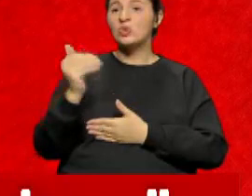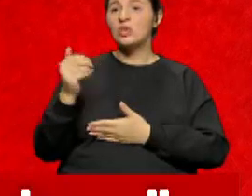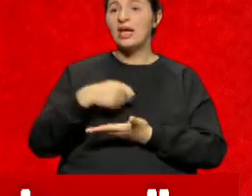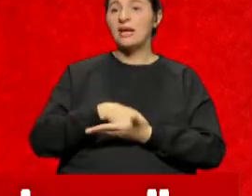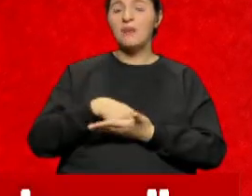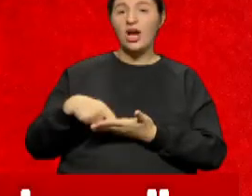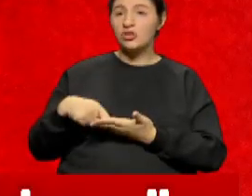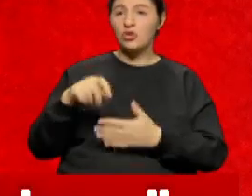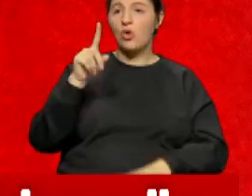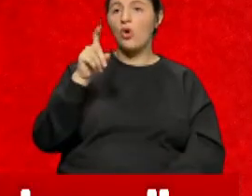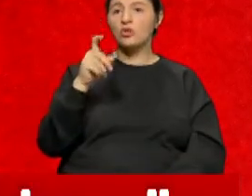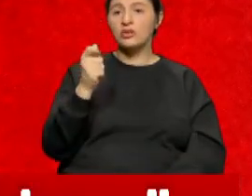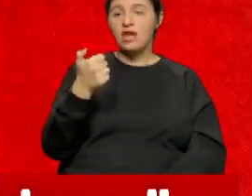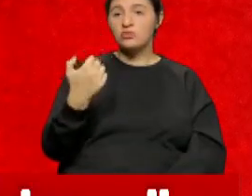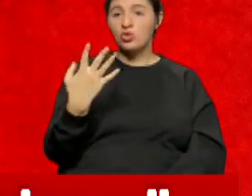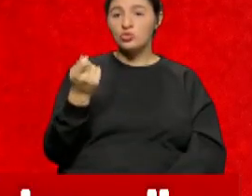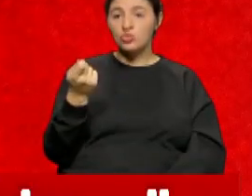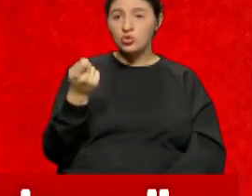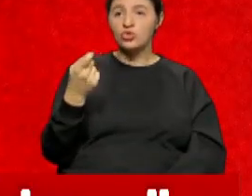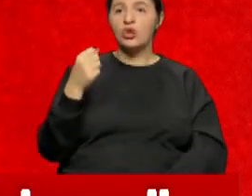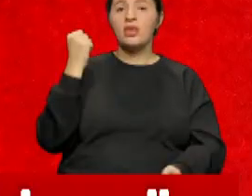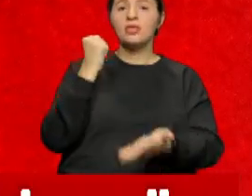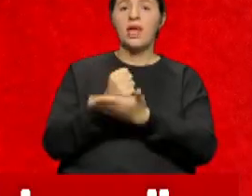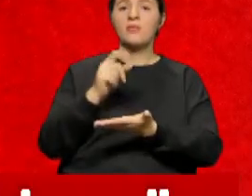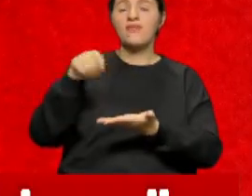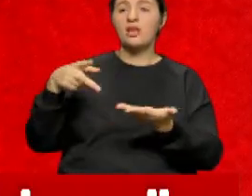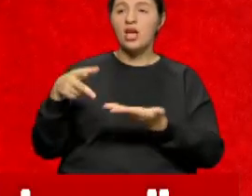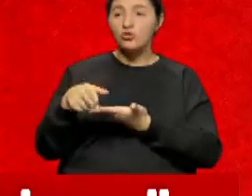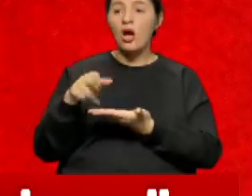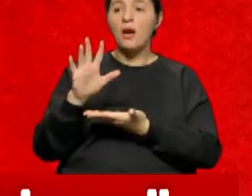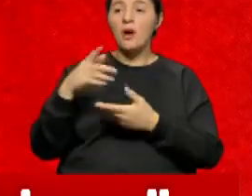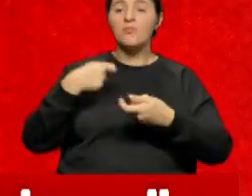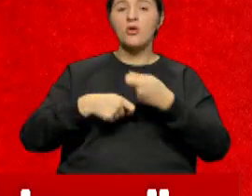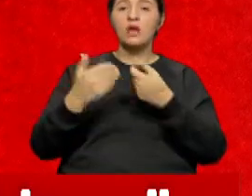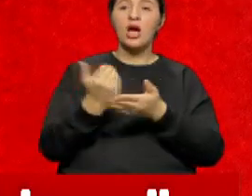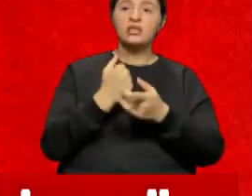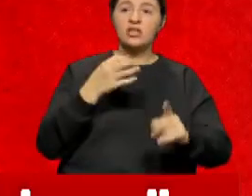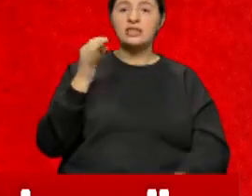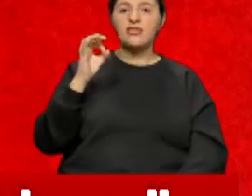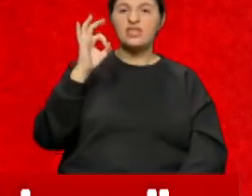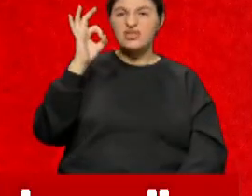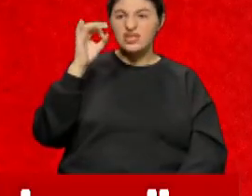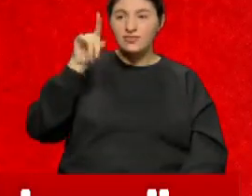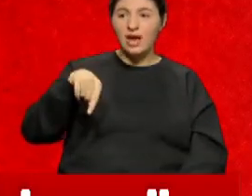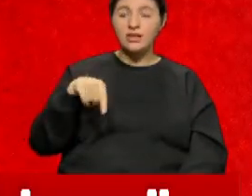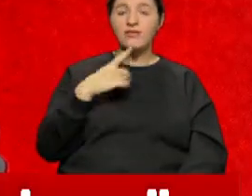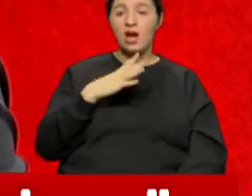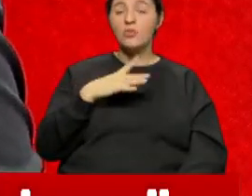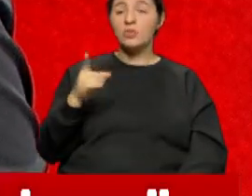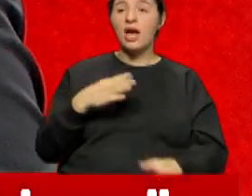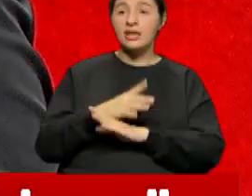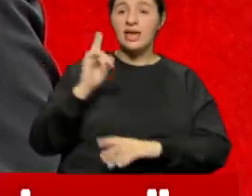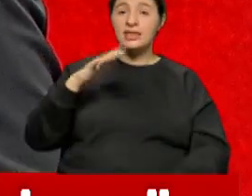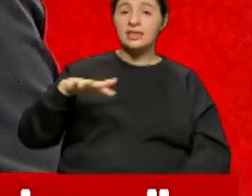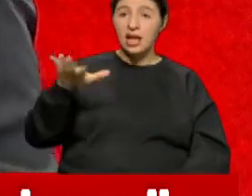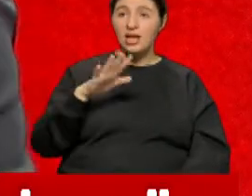işsizlik maaşında 19 lira 64 kuruş damga vergisi kesiliyor Ama borsa kazancında 0 vergi var Bu da aslında